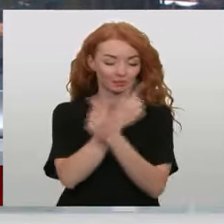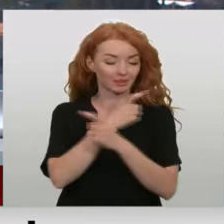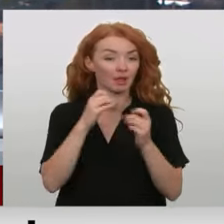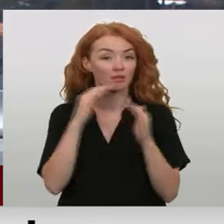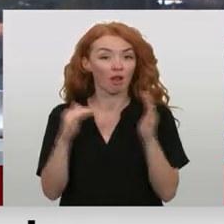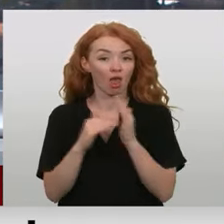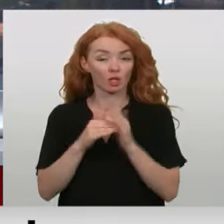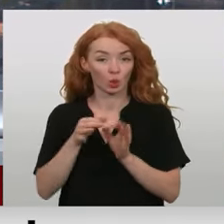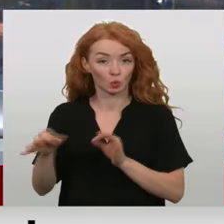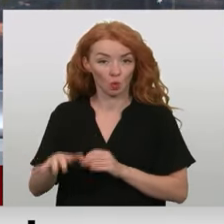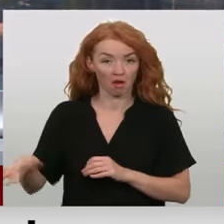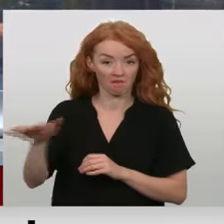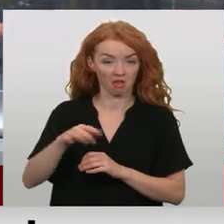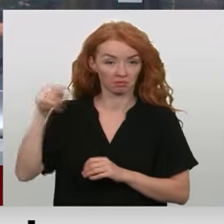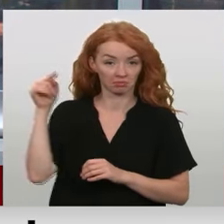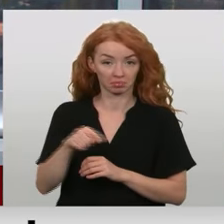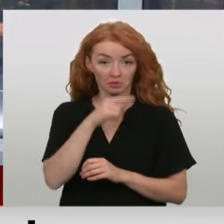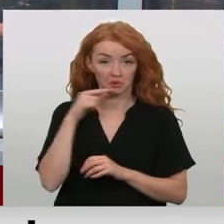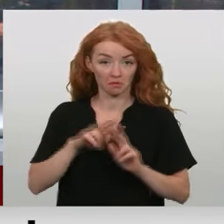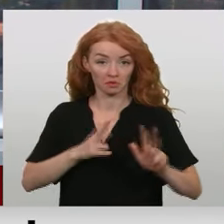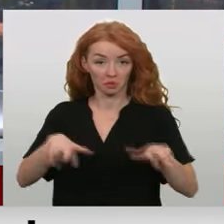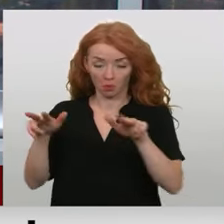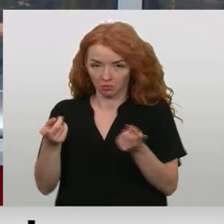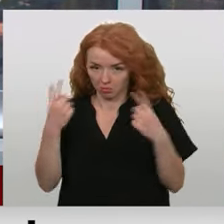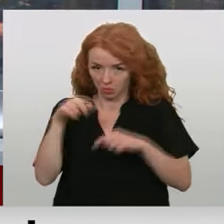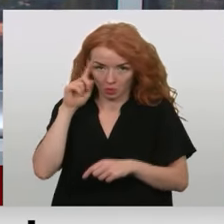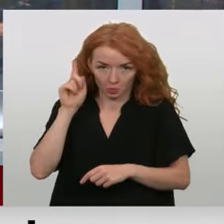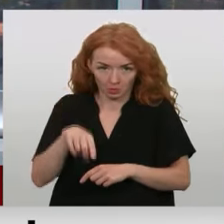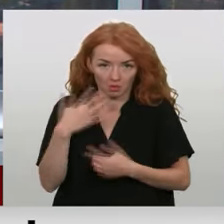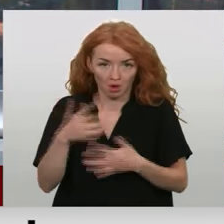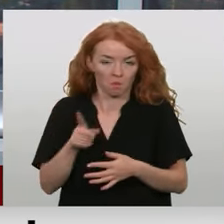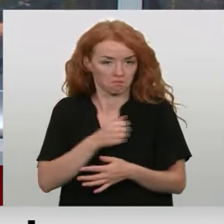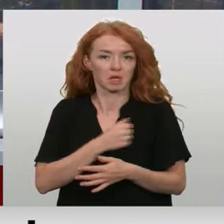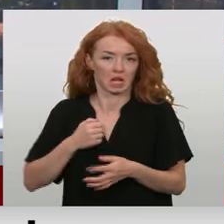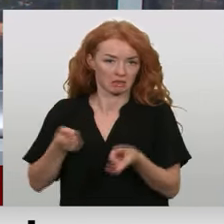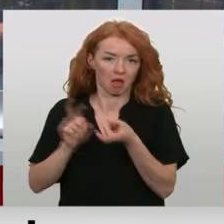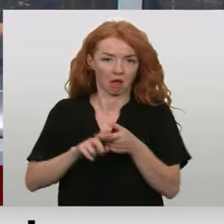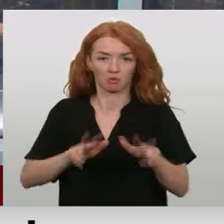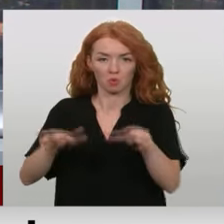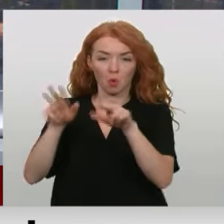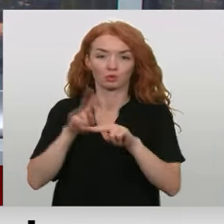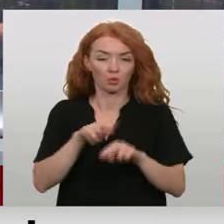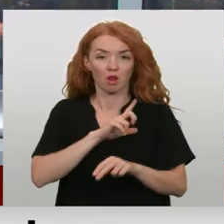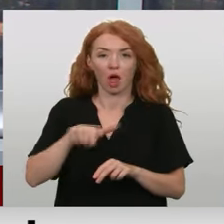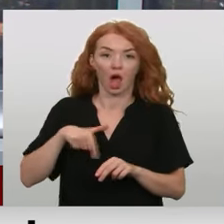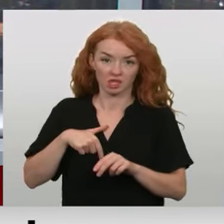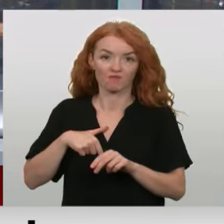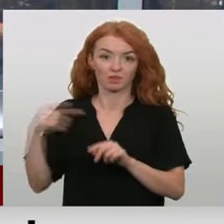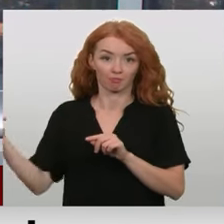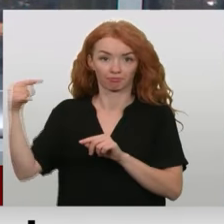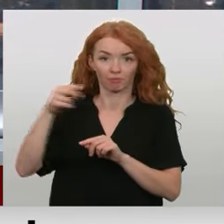Rēzeknes novadā nokritis Krievijas drons. Pašlaik zināms, ka tas ir militārās nozīmes drons un Latvijas gaisa telpā ielidojis